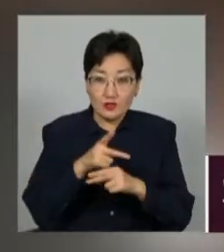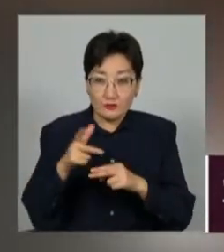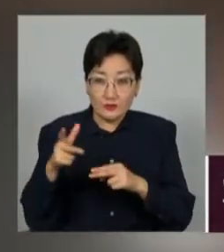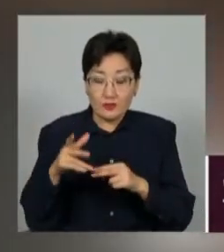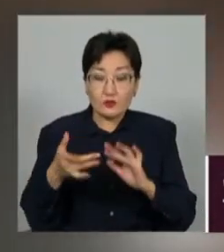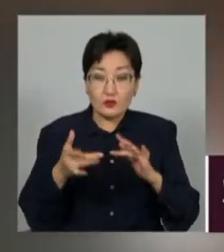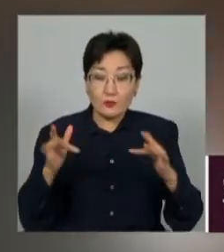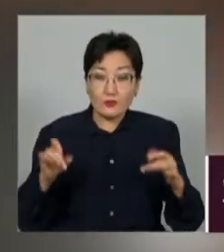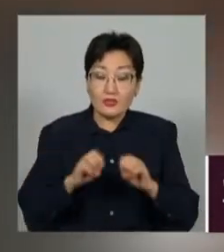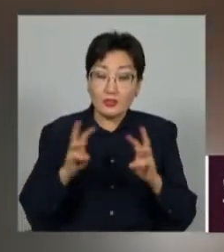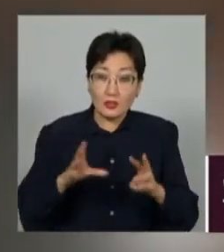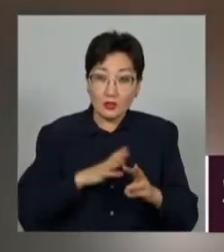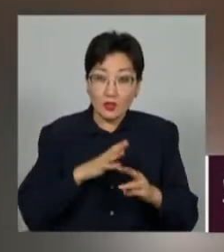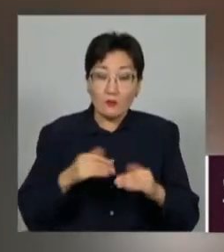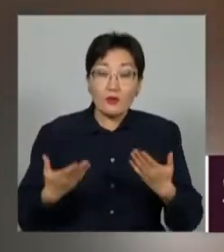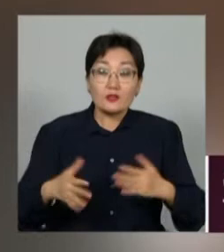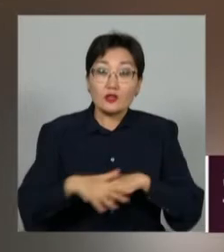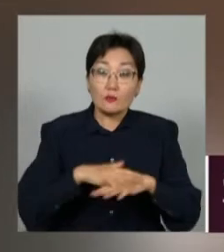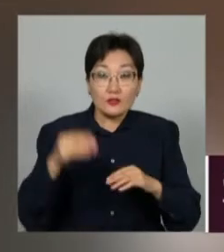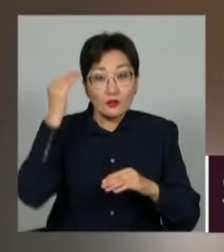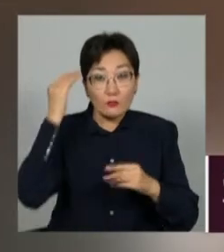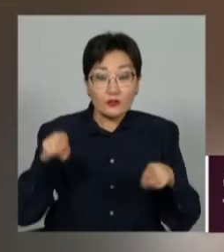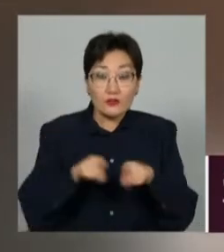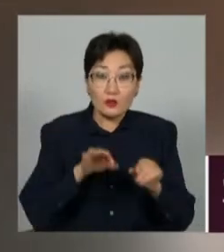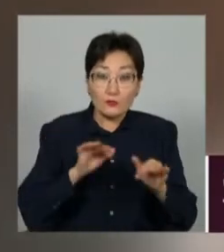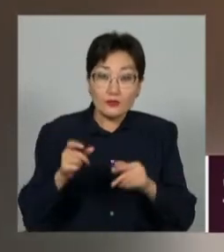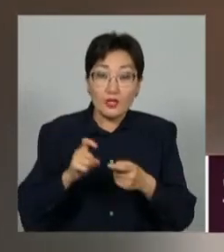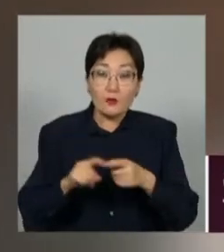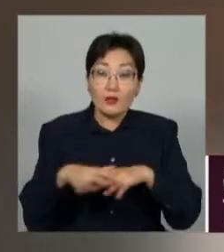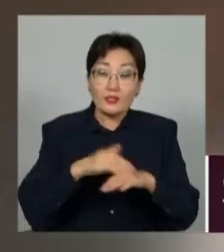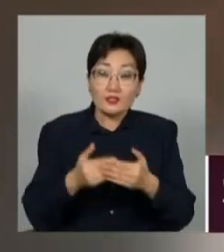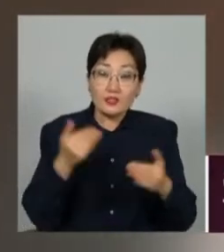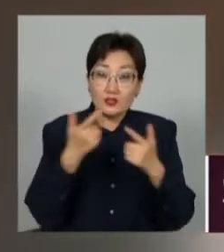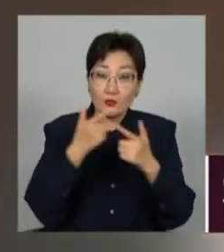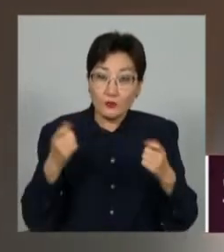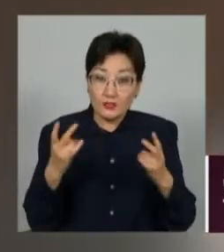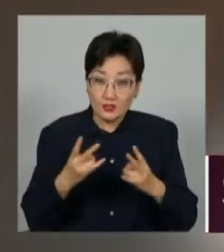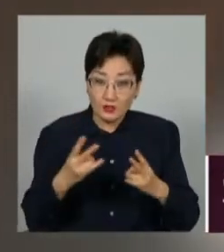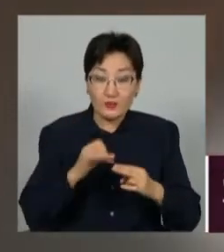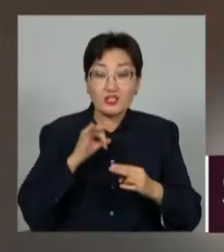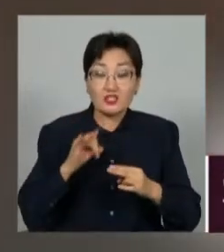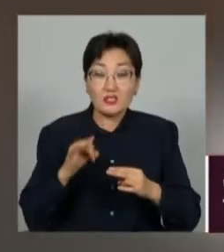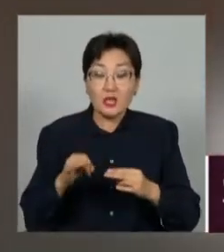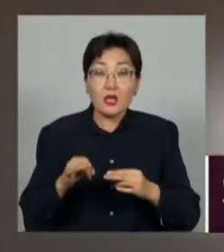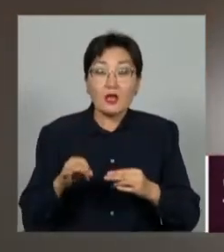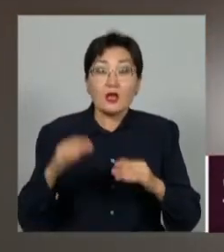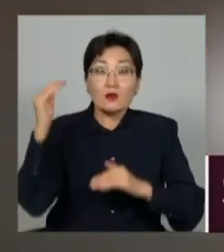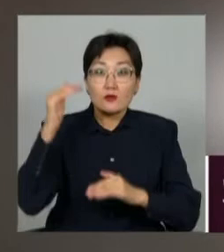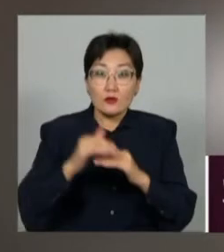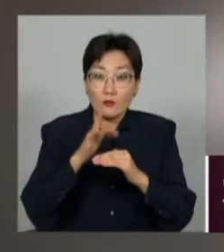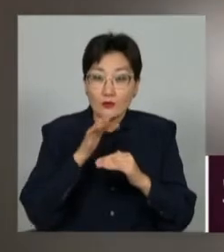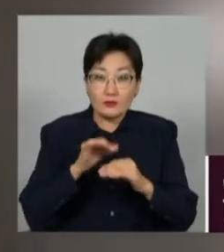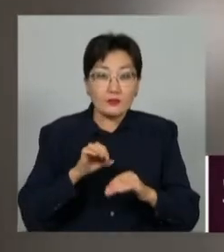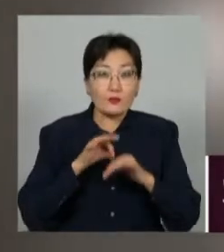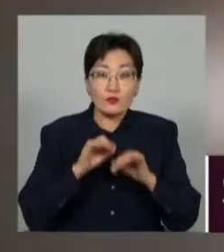видео әлеуметтік желіде тарады. Тұрғындардың пікірінше мұндай шара туралы халықты алдын ала хабардар ету керек және қас қарайған кезде